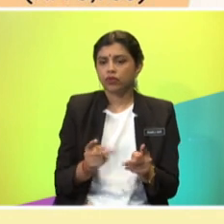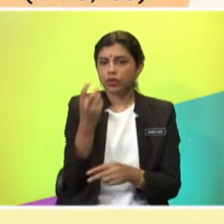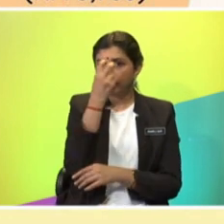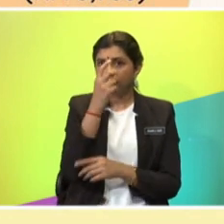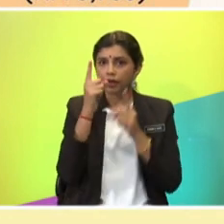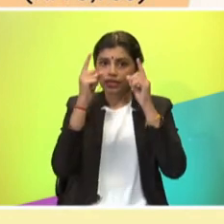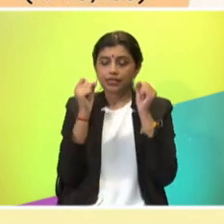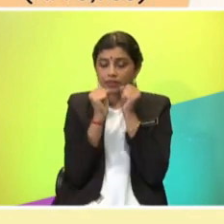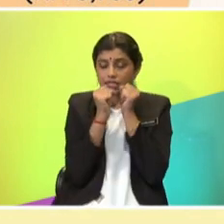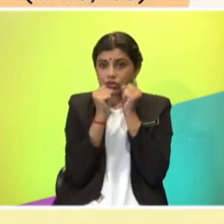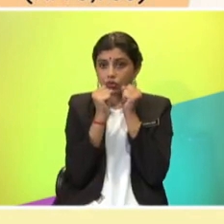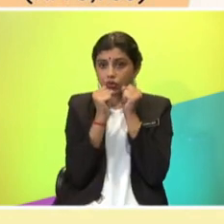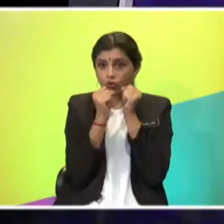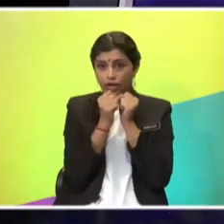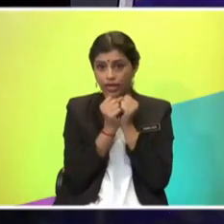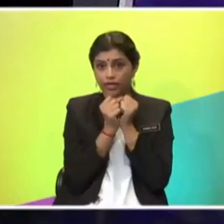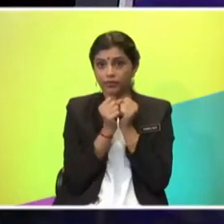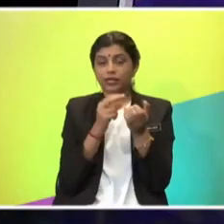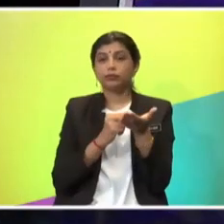sebut tadi adalah peti sejuk berharga